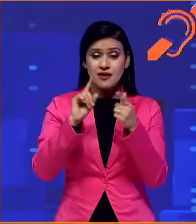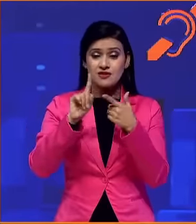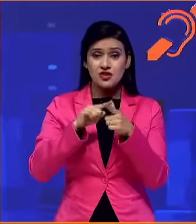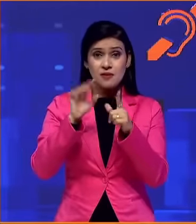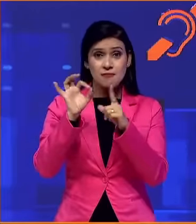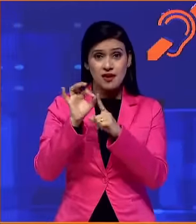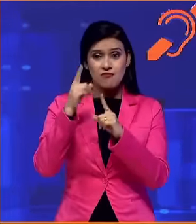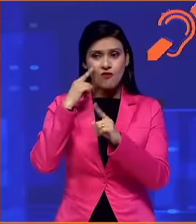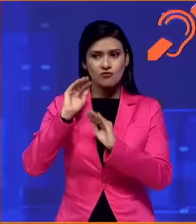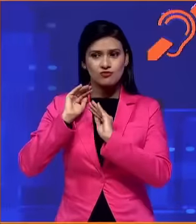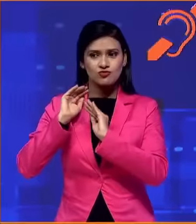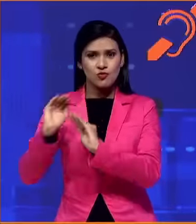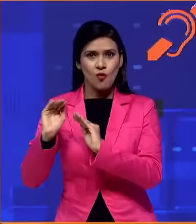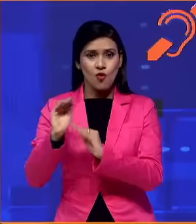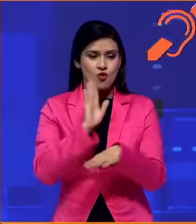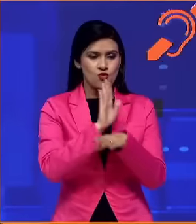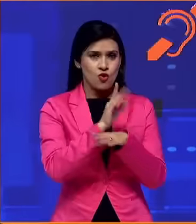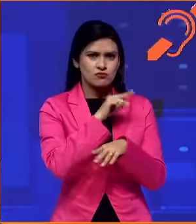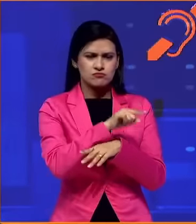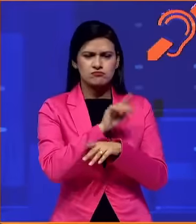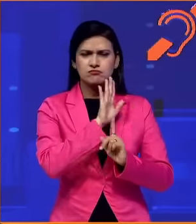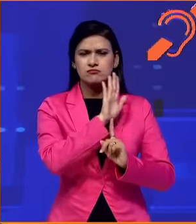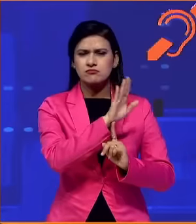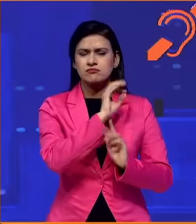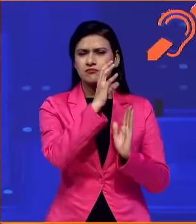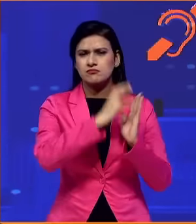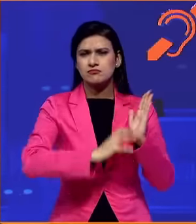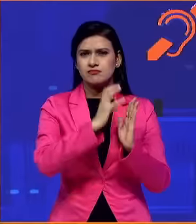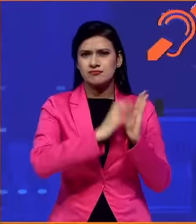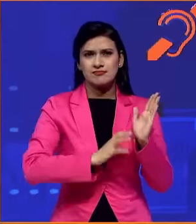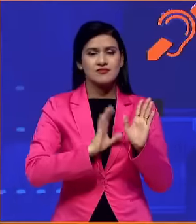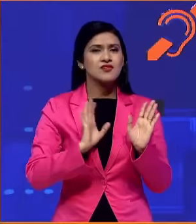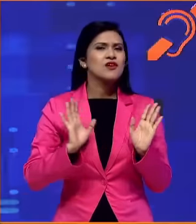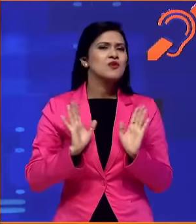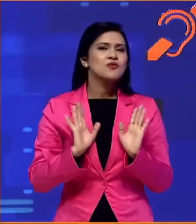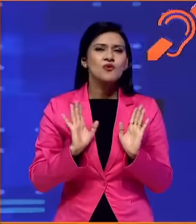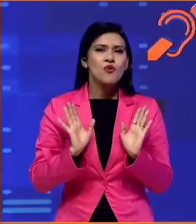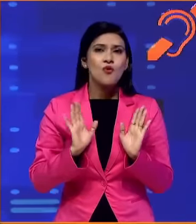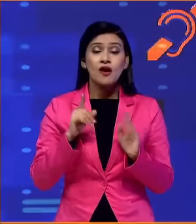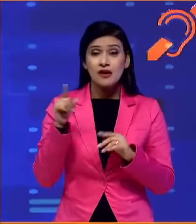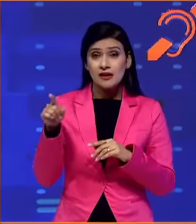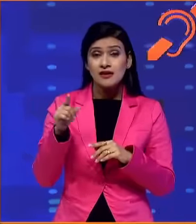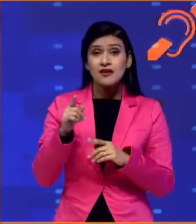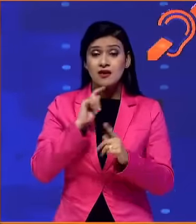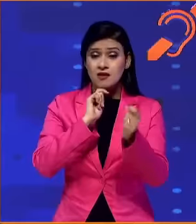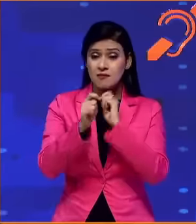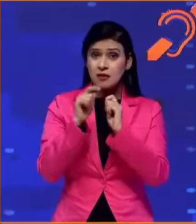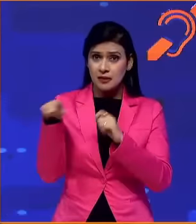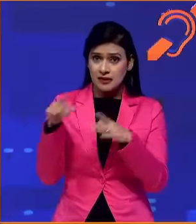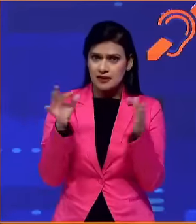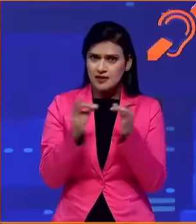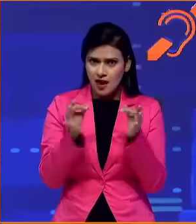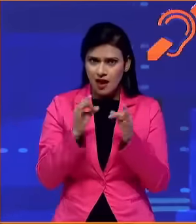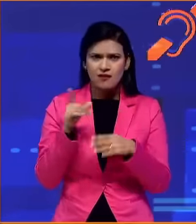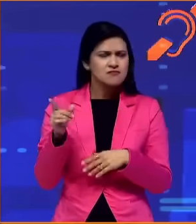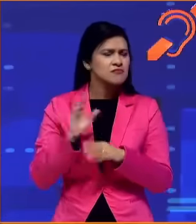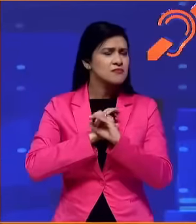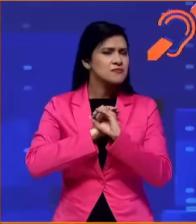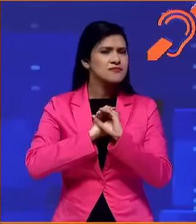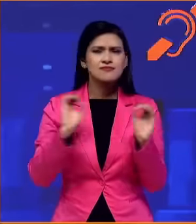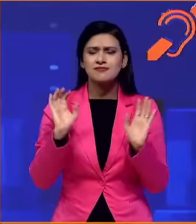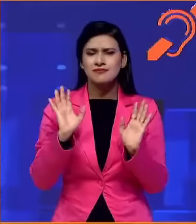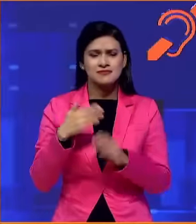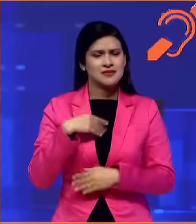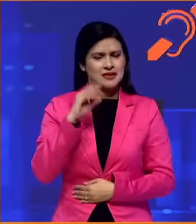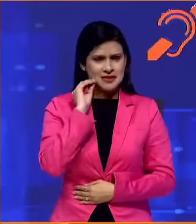किमीडियाकांग्रेसकोनहींदिखाताहै ,यामीडिया डरकेमारेकिसीकोदबाताहै।यह मामलानहींहै।मैंयहइसलिए